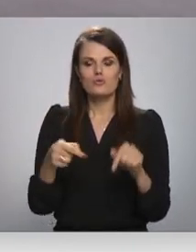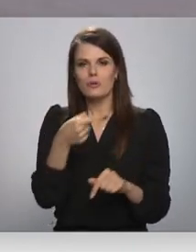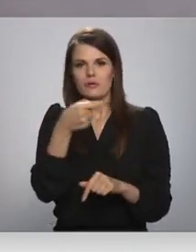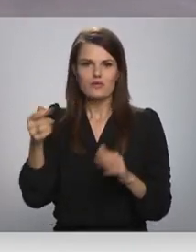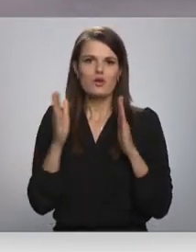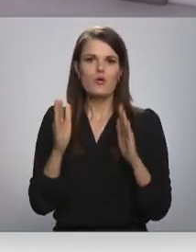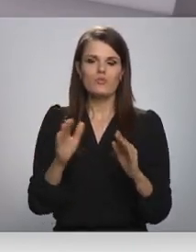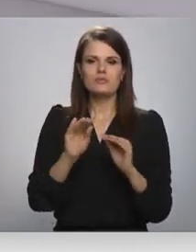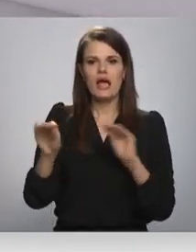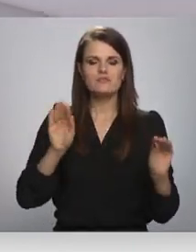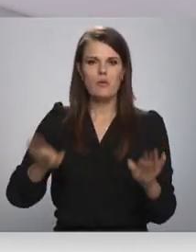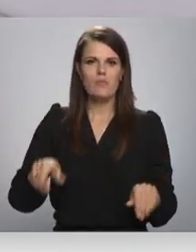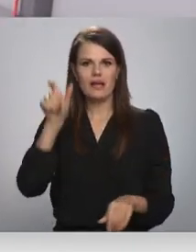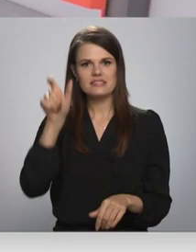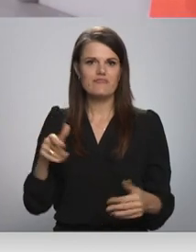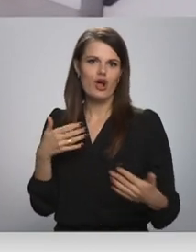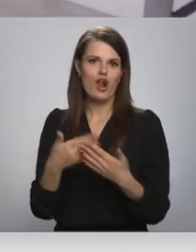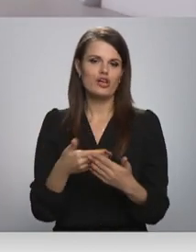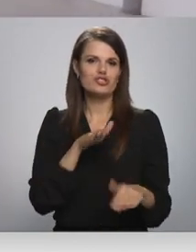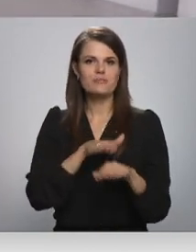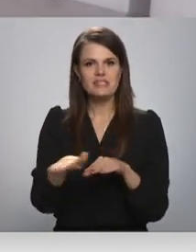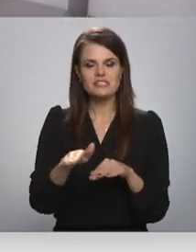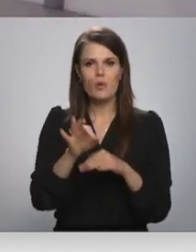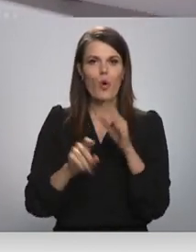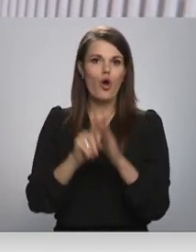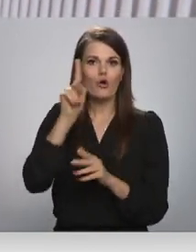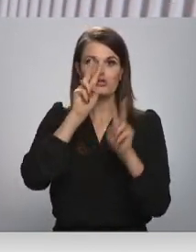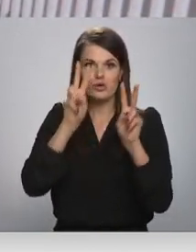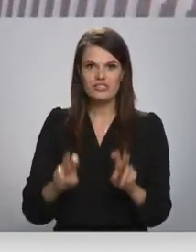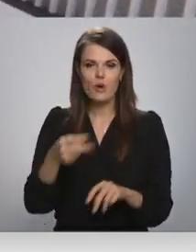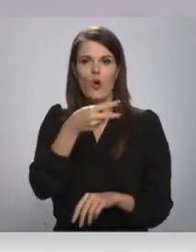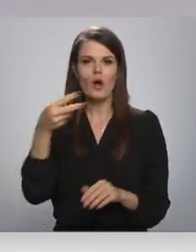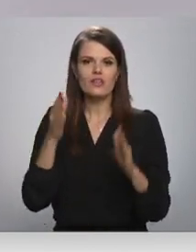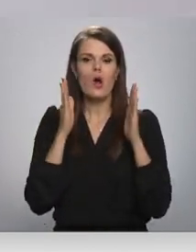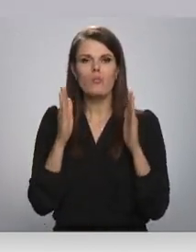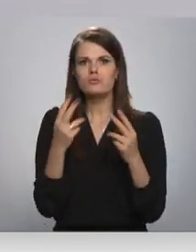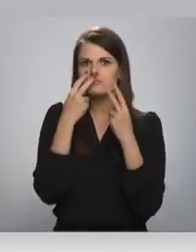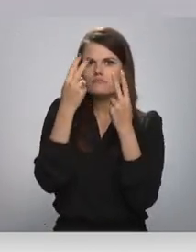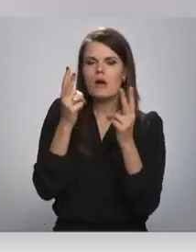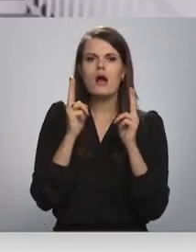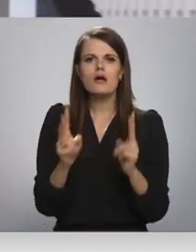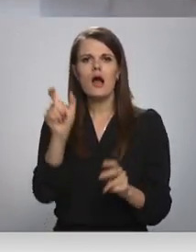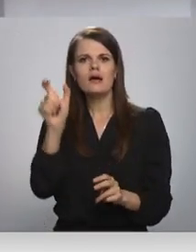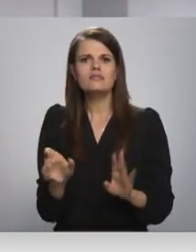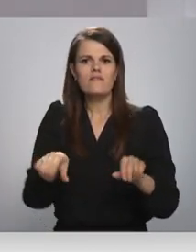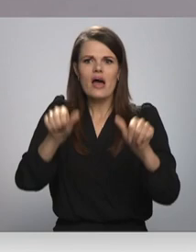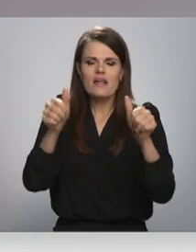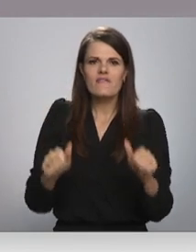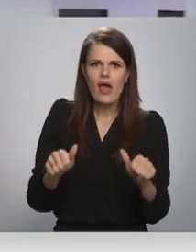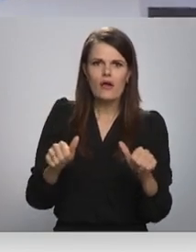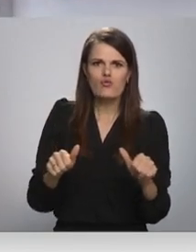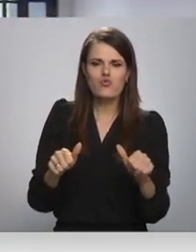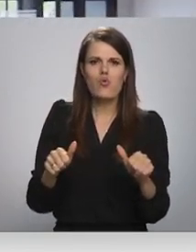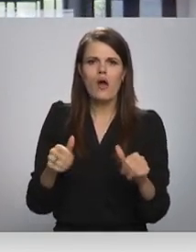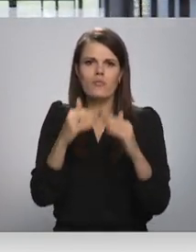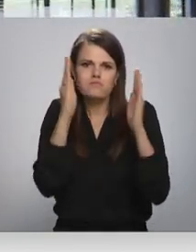ekspozīcija par cilvēku līdzinējiem sasniegumiem kosmosa izpētē. Otrajā stāvā taps ieskats, kā cilvēki var veidot apmetnes, lai strādātu uz